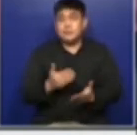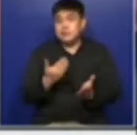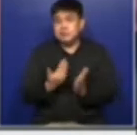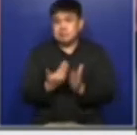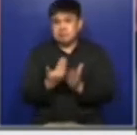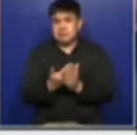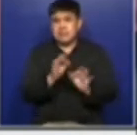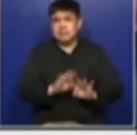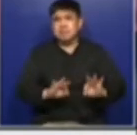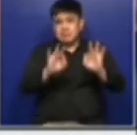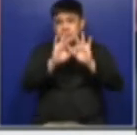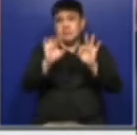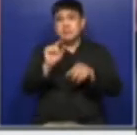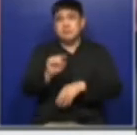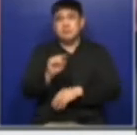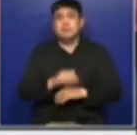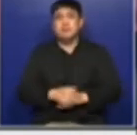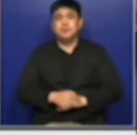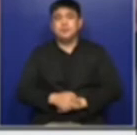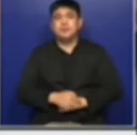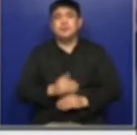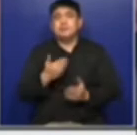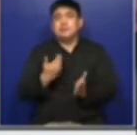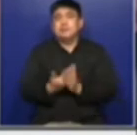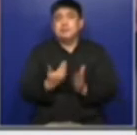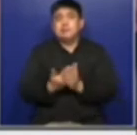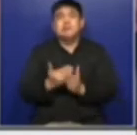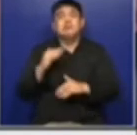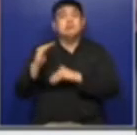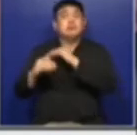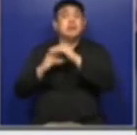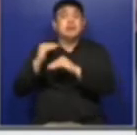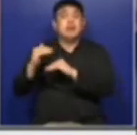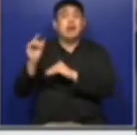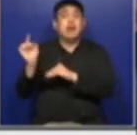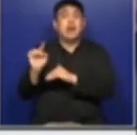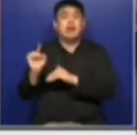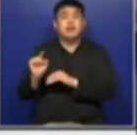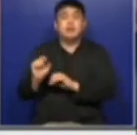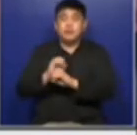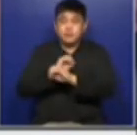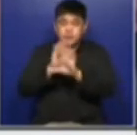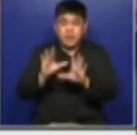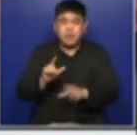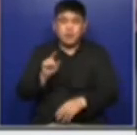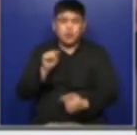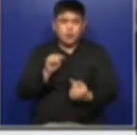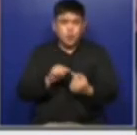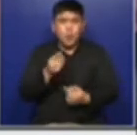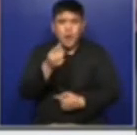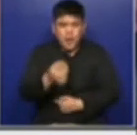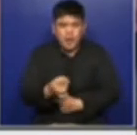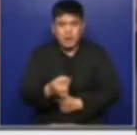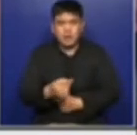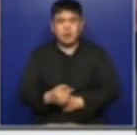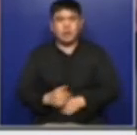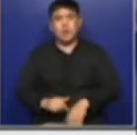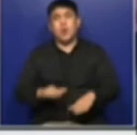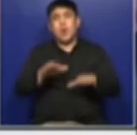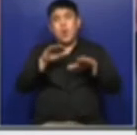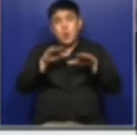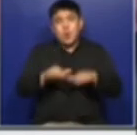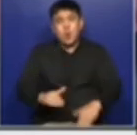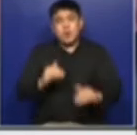ำคัญนะครับงบประมาณที่จะพัฒนาจะต้องชัดเจนนะครับว่าเราจะพัฒนาเพื่อลดความเหลื่อมล้ำ